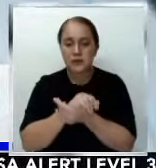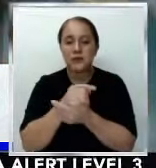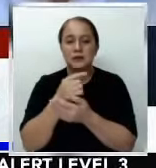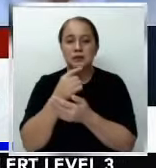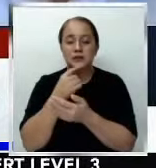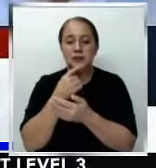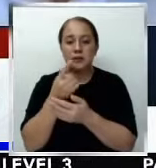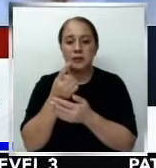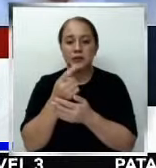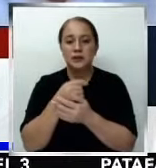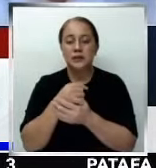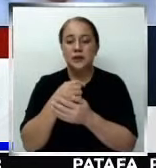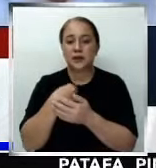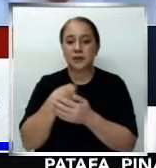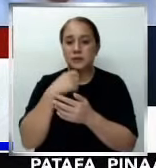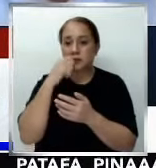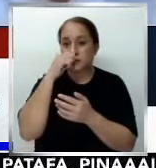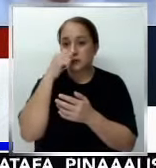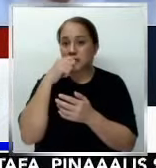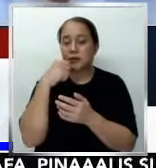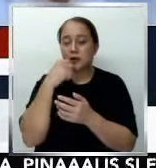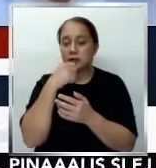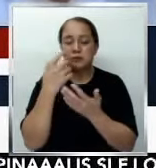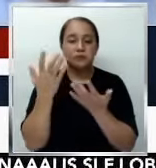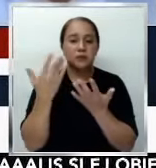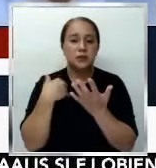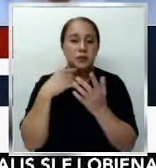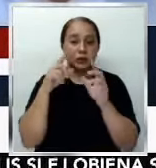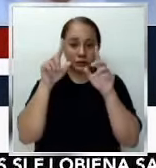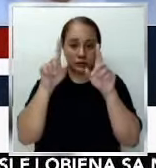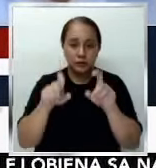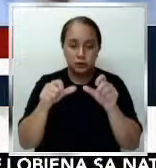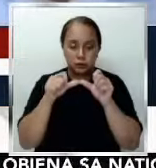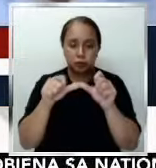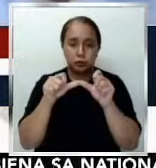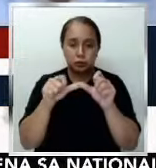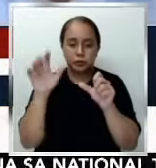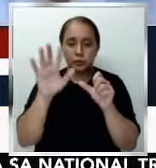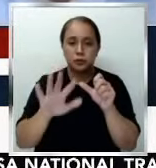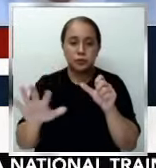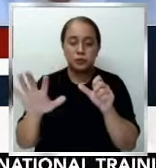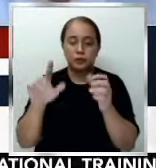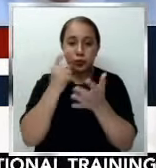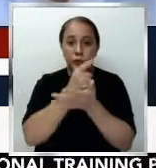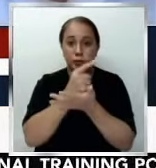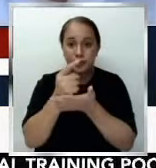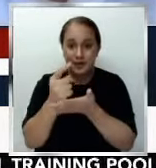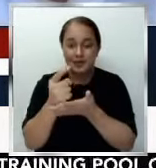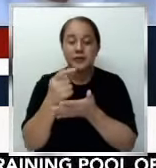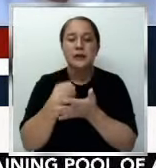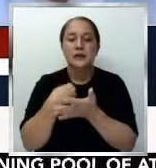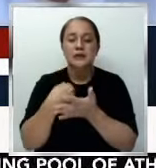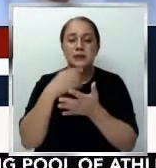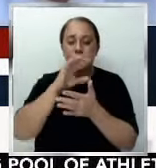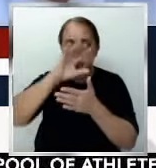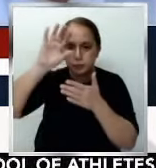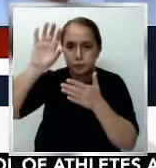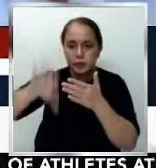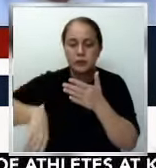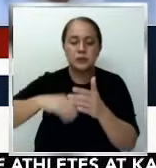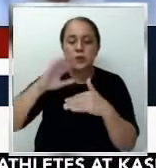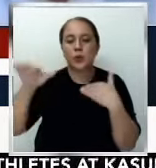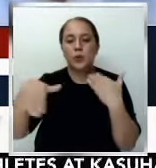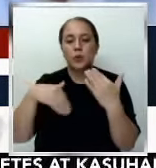test. Magpapatuloy po itong testing na ito sa kabuuan po ng linggo hanggat po matest natin ang lahat ng ating